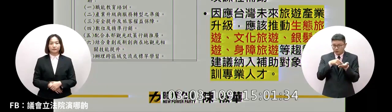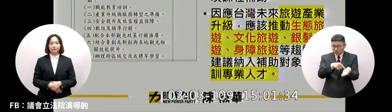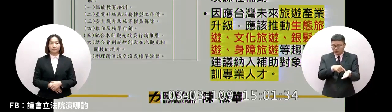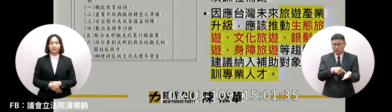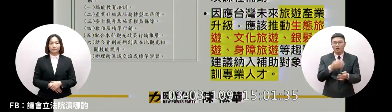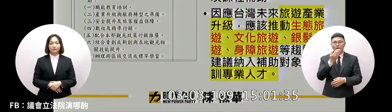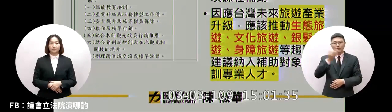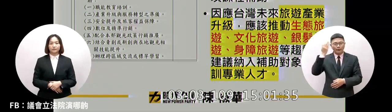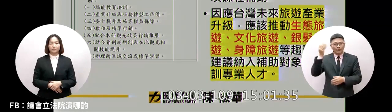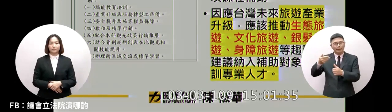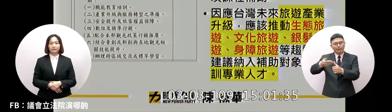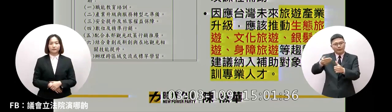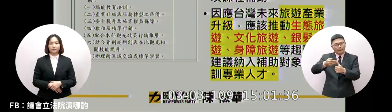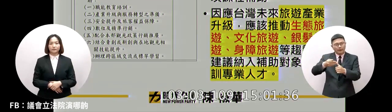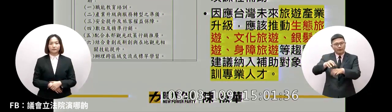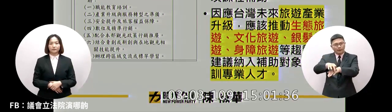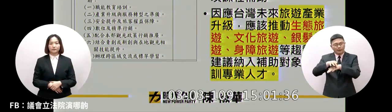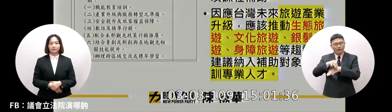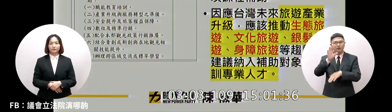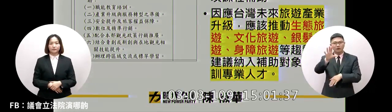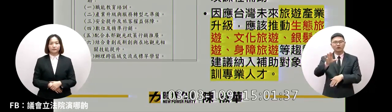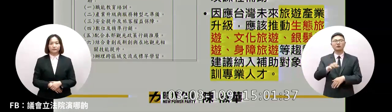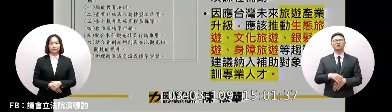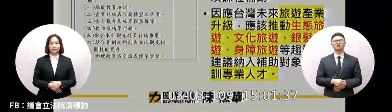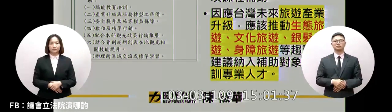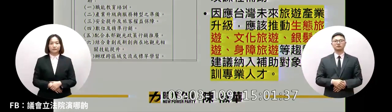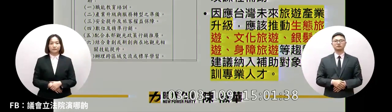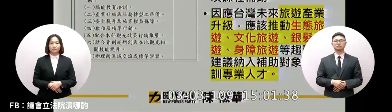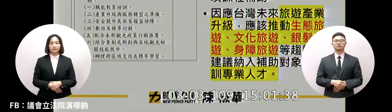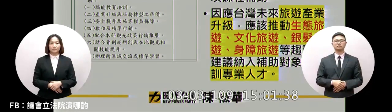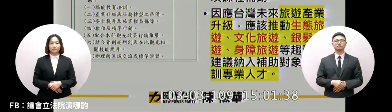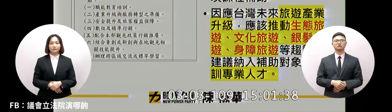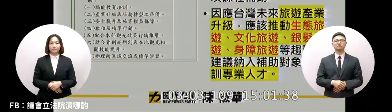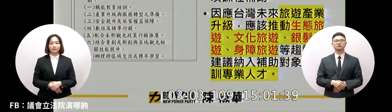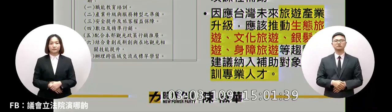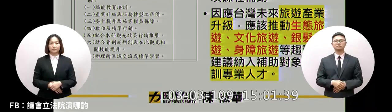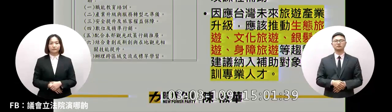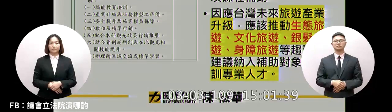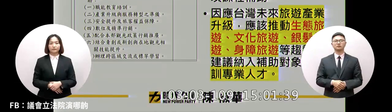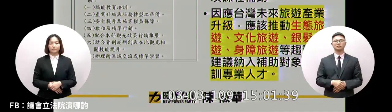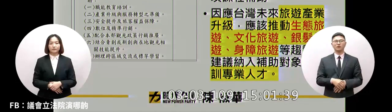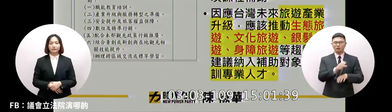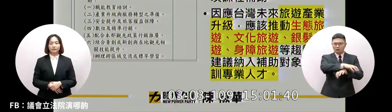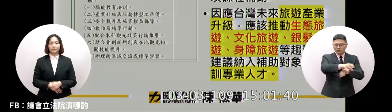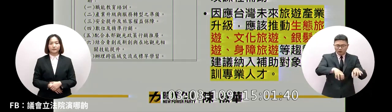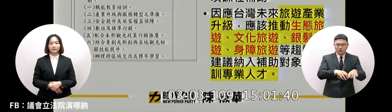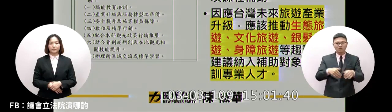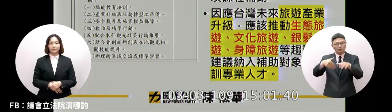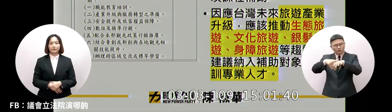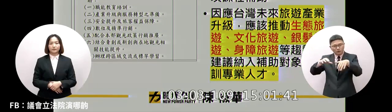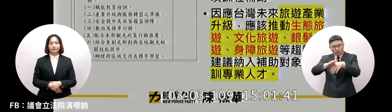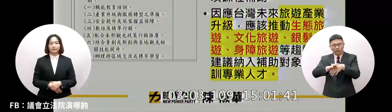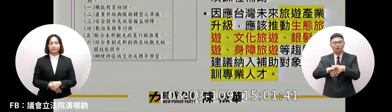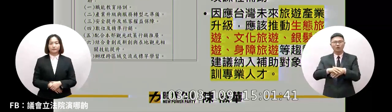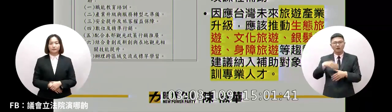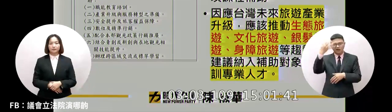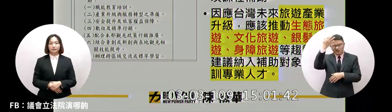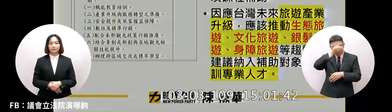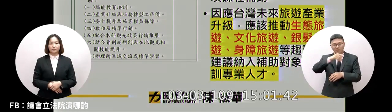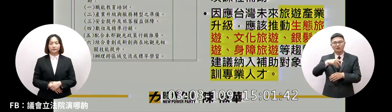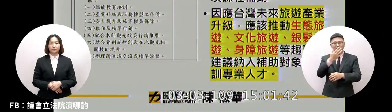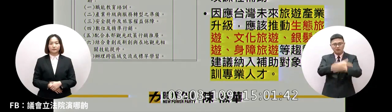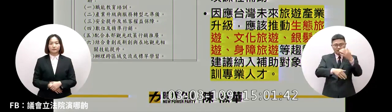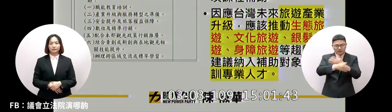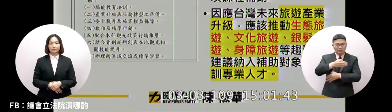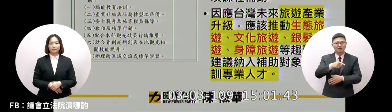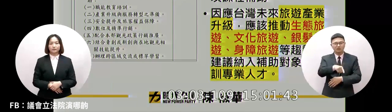那有一些项目是有编，但是在生态旅游、文化旅游、银发旅游、深藏旅